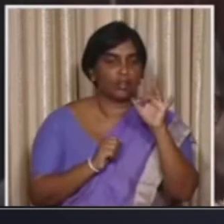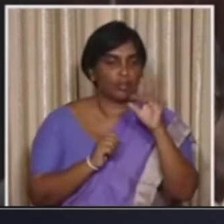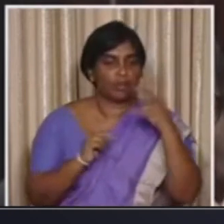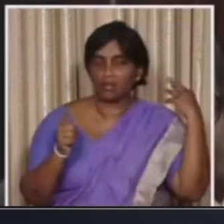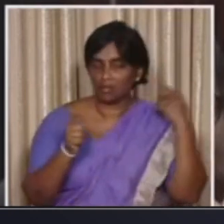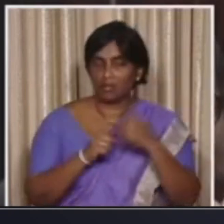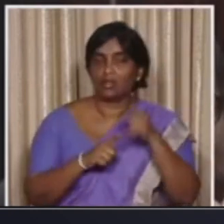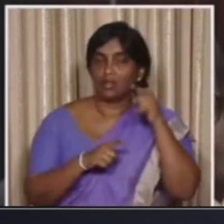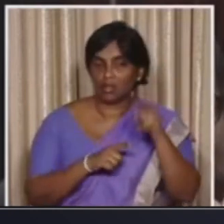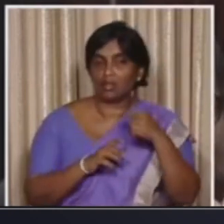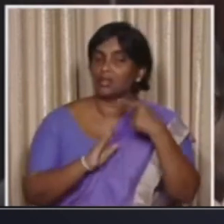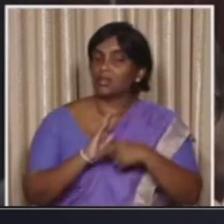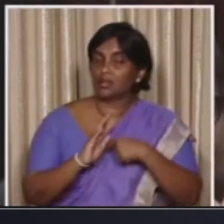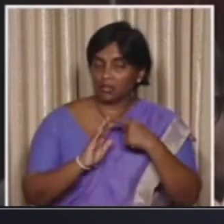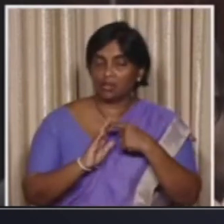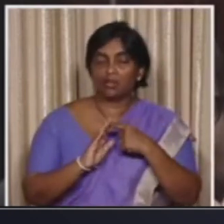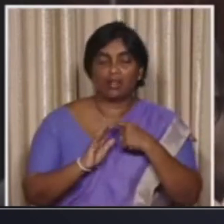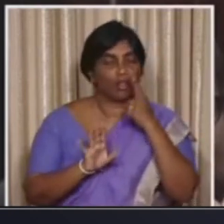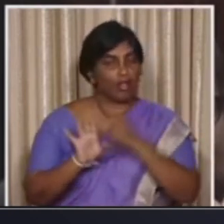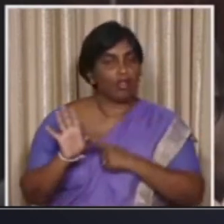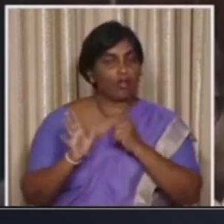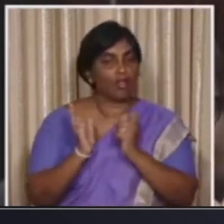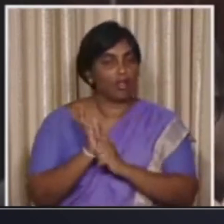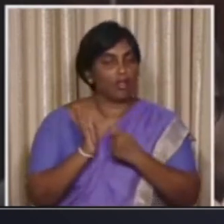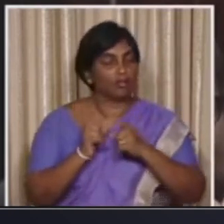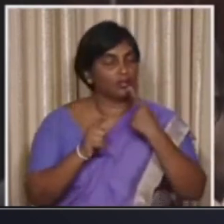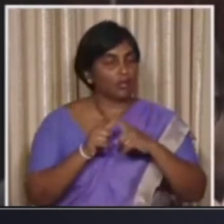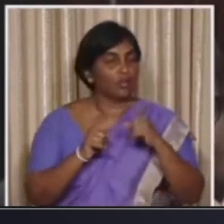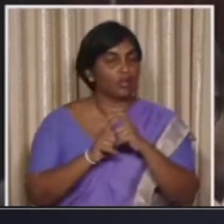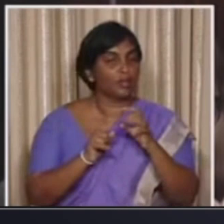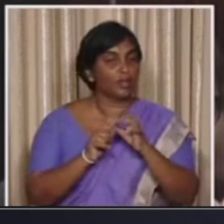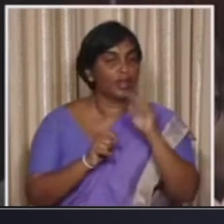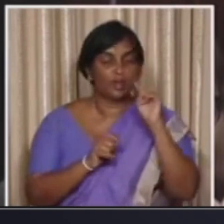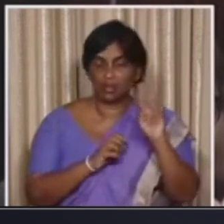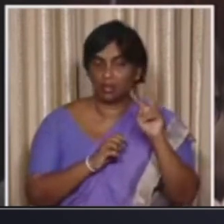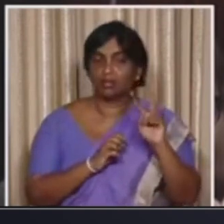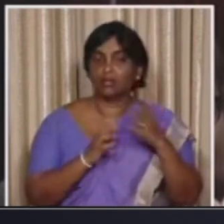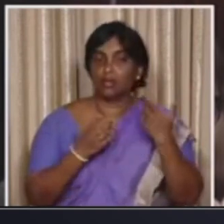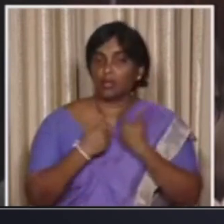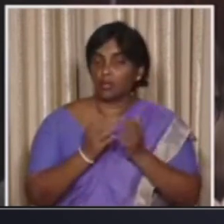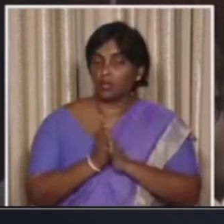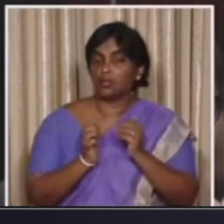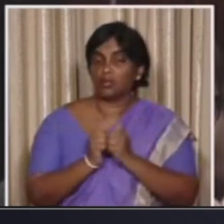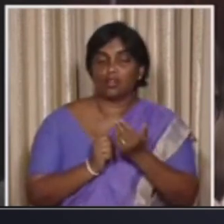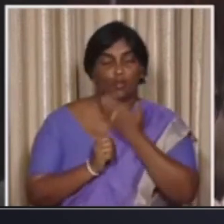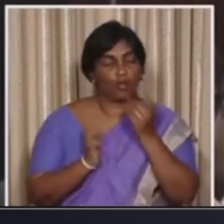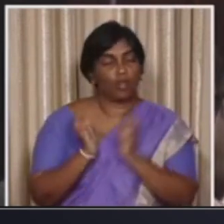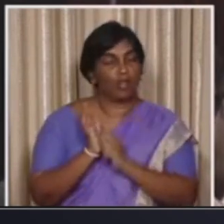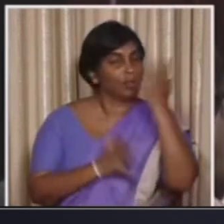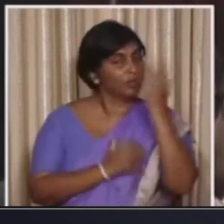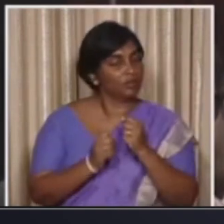එනකන් එතුමා රටේ වාර්ෂිකව ණය ගැව්වා ඩොලර් බිලියන 2ක්. තමන්ද කරන්න පුළුවන් තරමට ණය